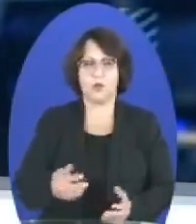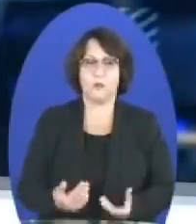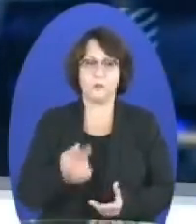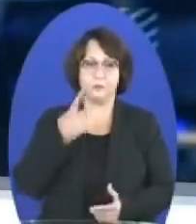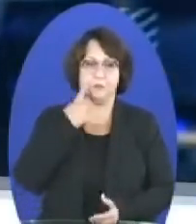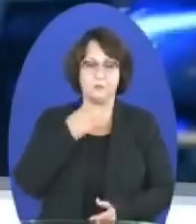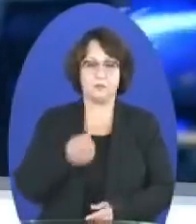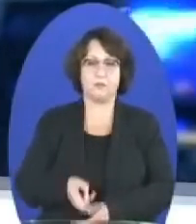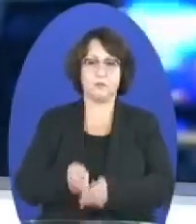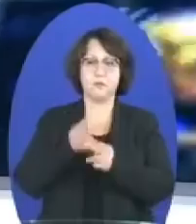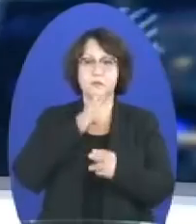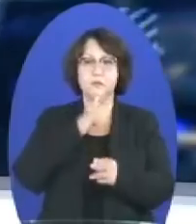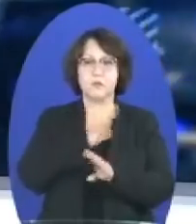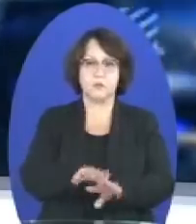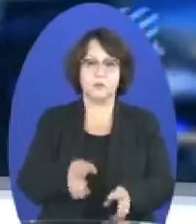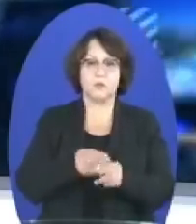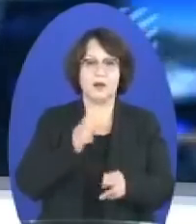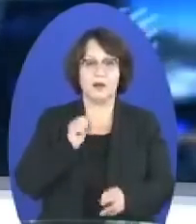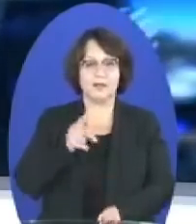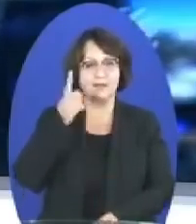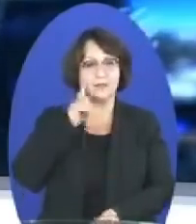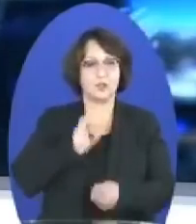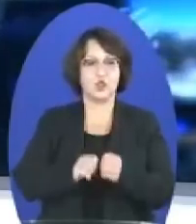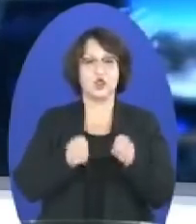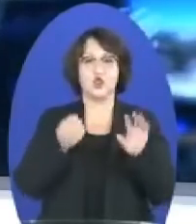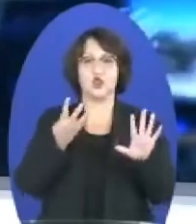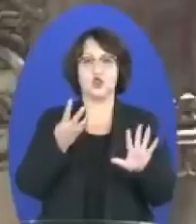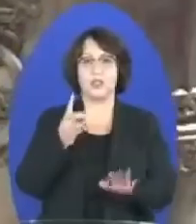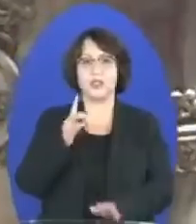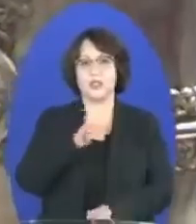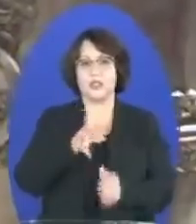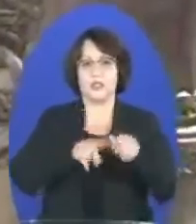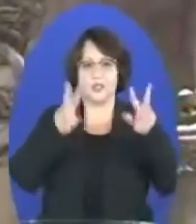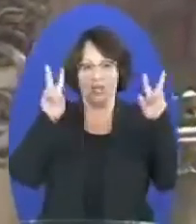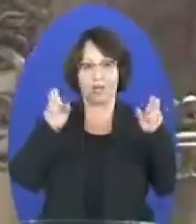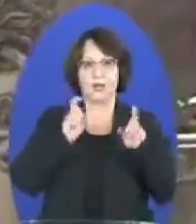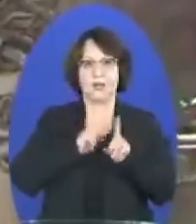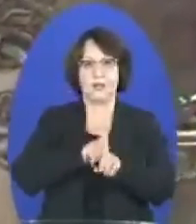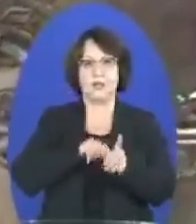байна. Тэд хүүхдүүдэд туслах аянаа 9 эрдэнэ гэж нэрлэжээ.